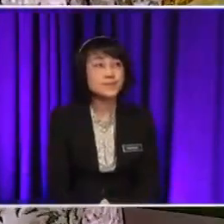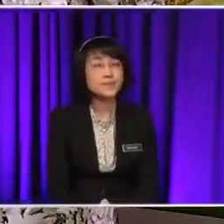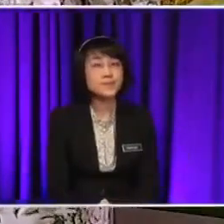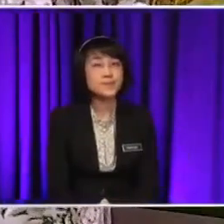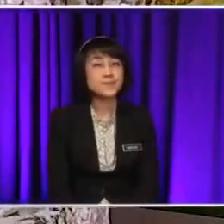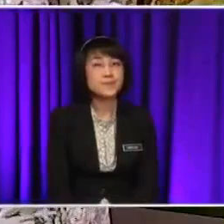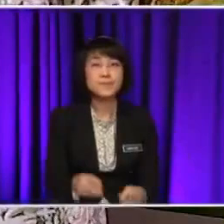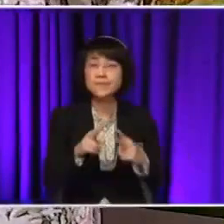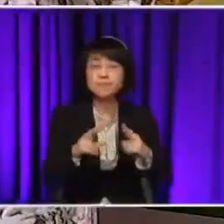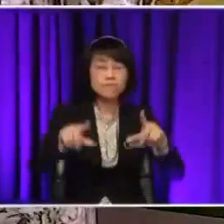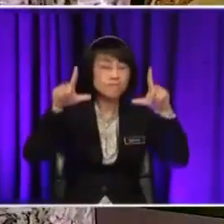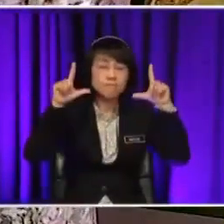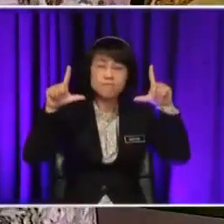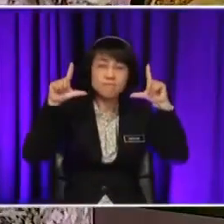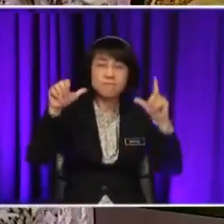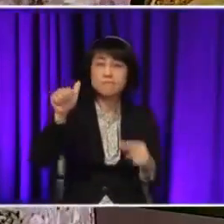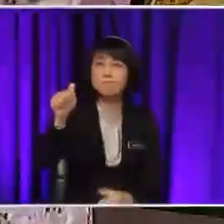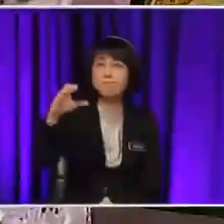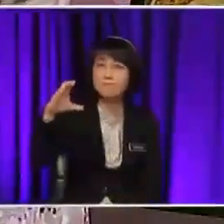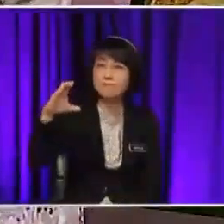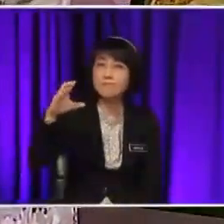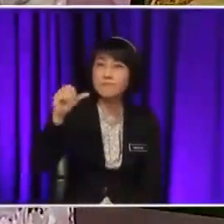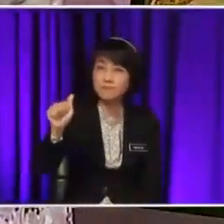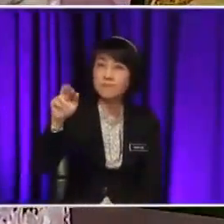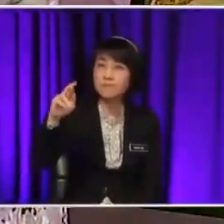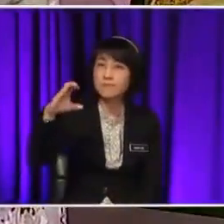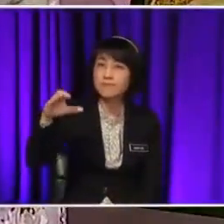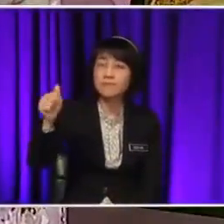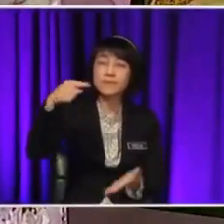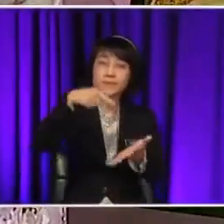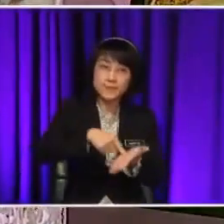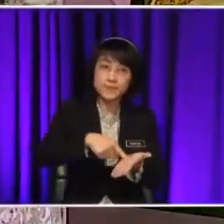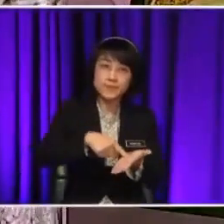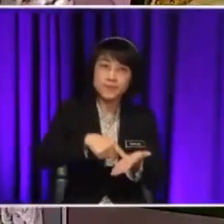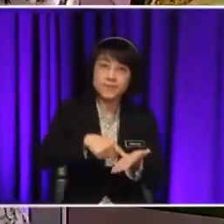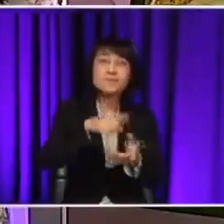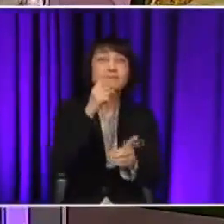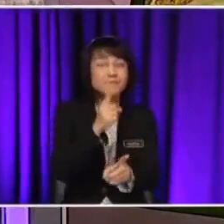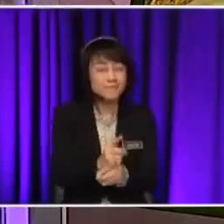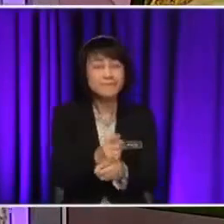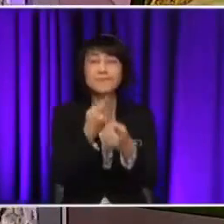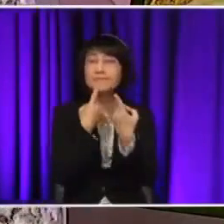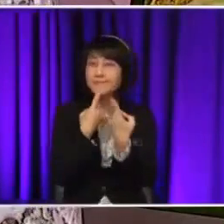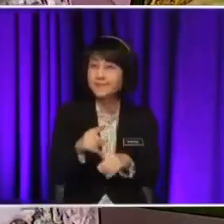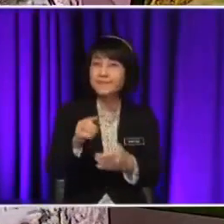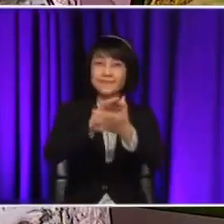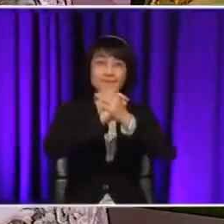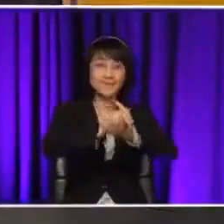Sangat popular arca ni eh. Okey. Baiklah. Betul ke jawapan dia? Betul. Betul.